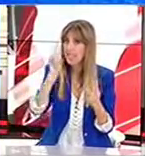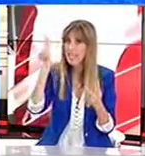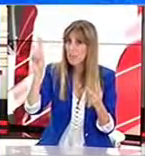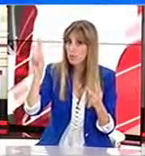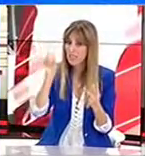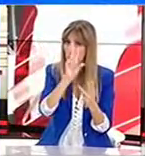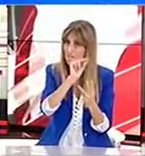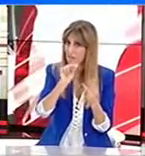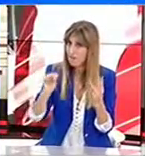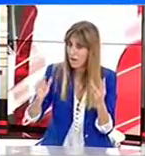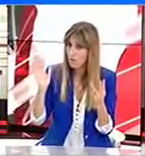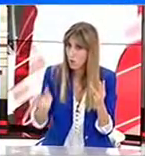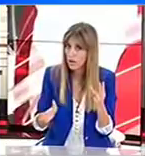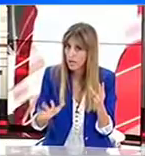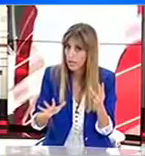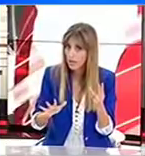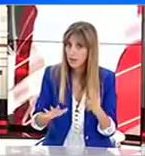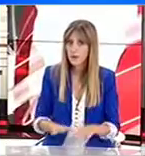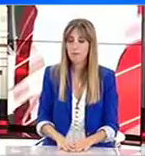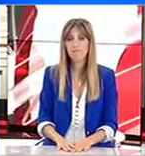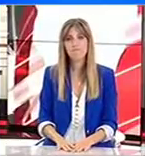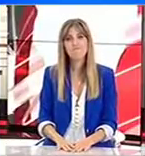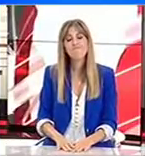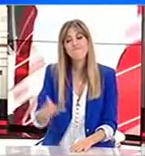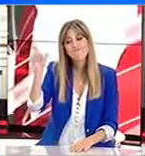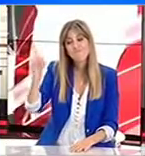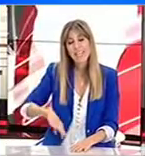Δεν ξέρω αν θα μπορούσε ο ΣΥΡΙΖΑ να στηρίξει τον κύριο Πατούλη, νομίζω όχι.